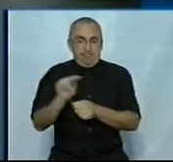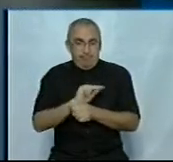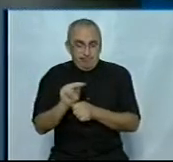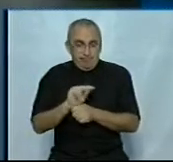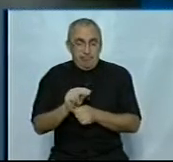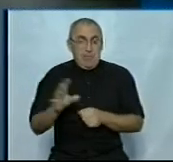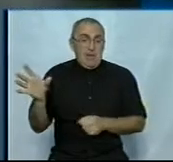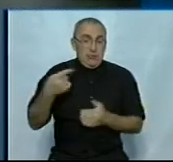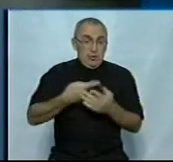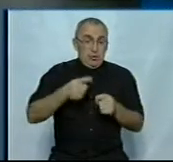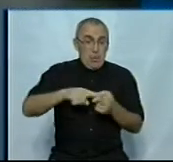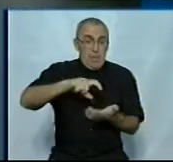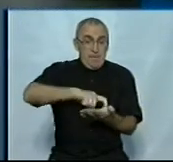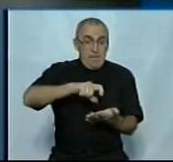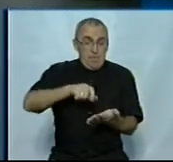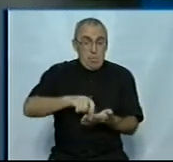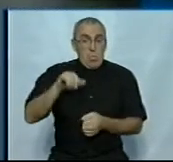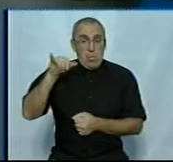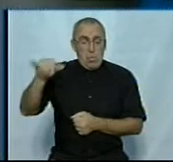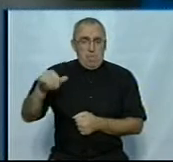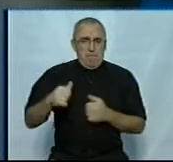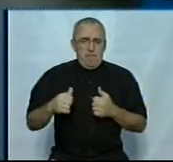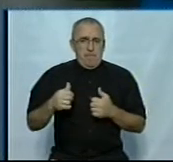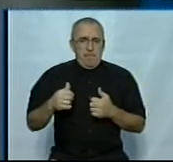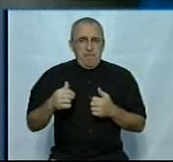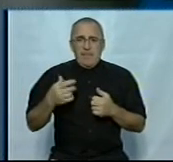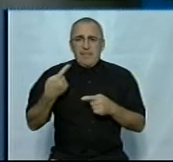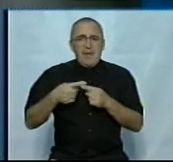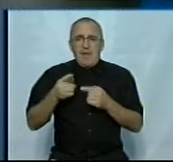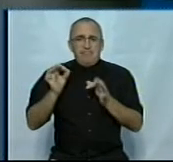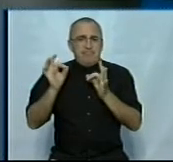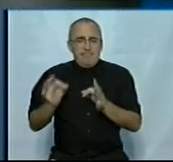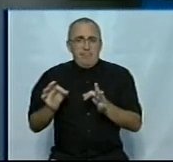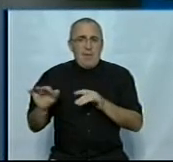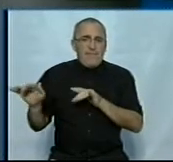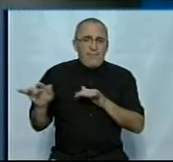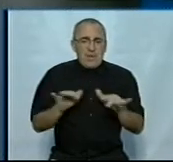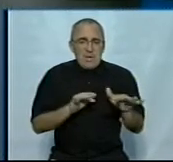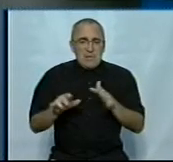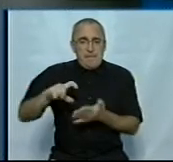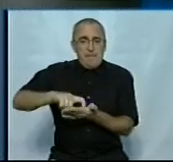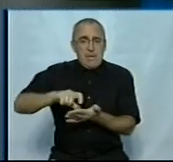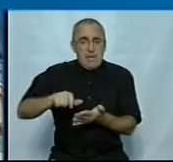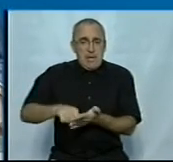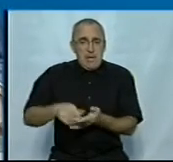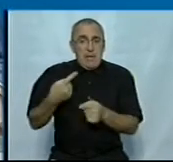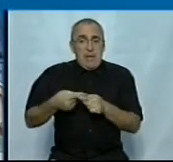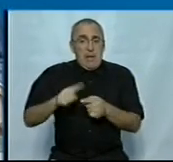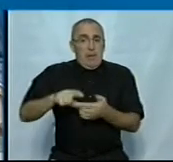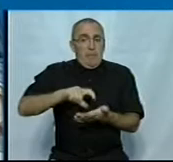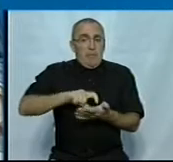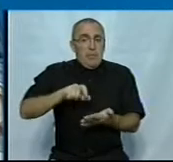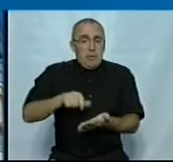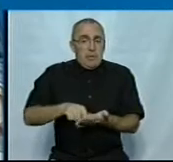з цього приміщення в не пристосоване, а функціональне приміщення. І таке